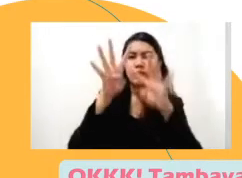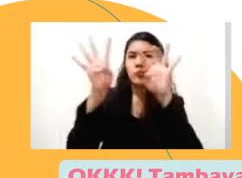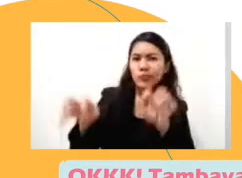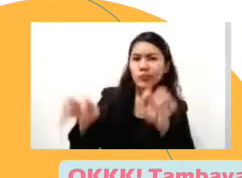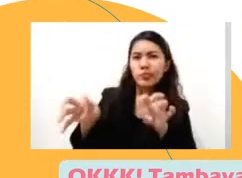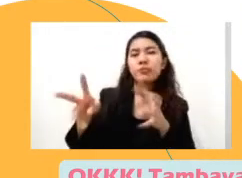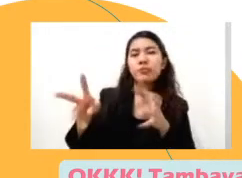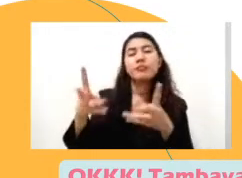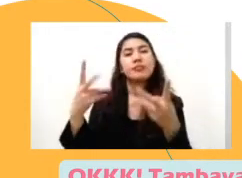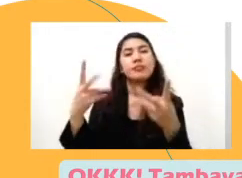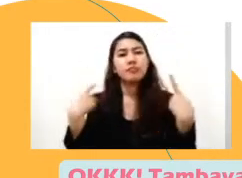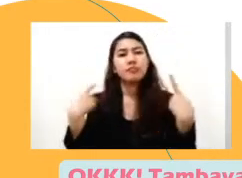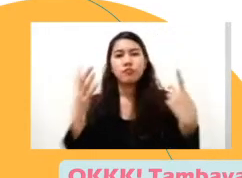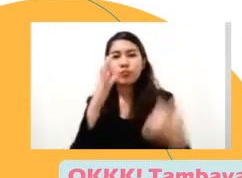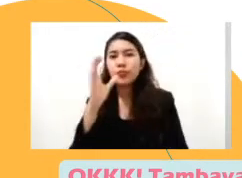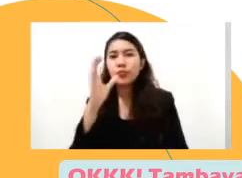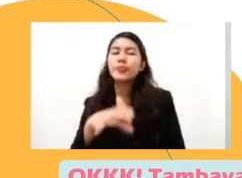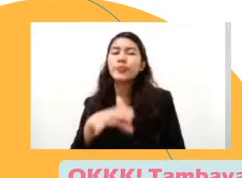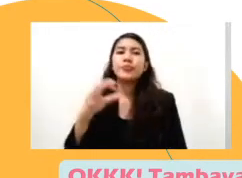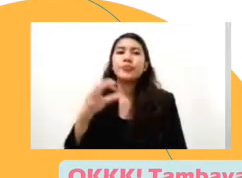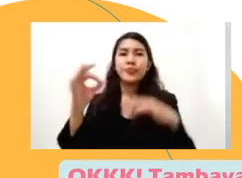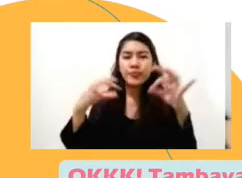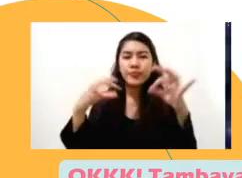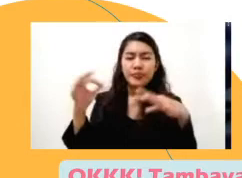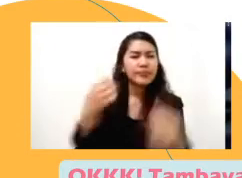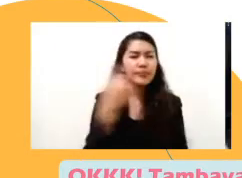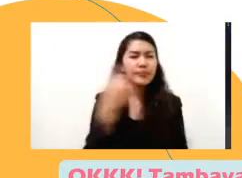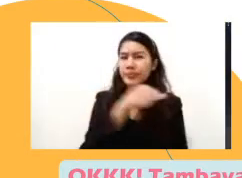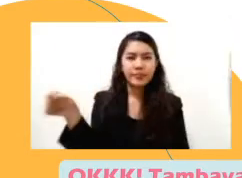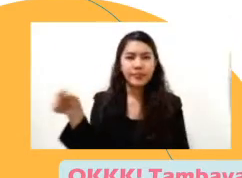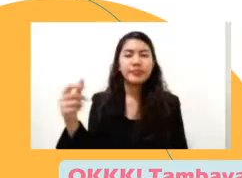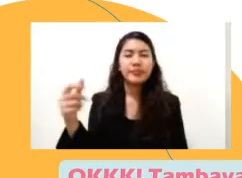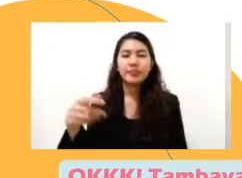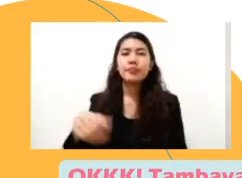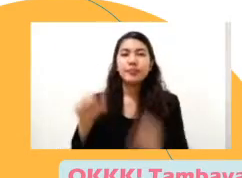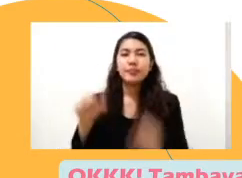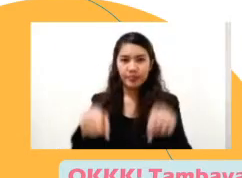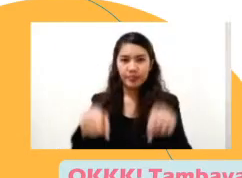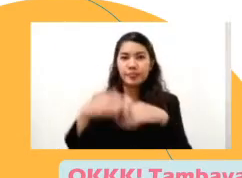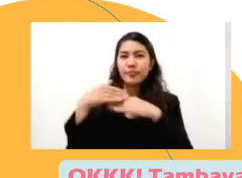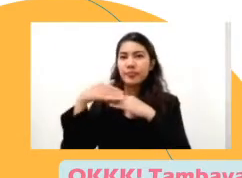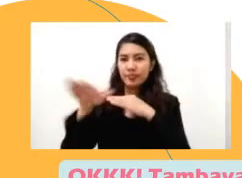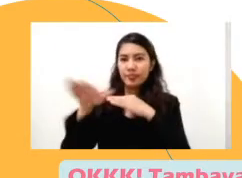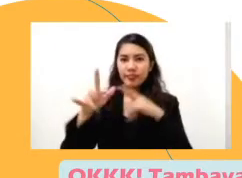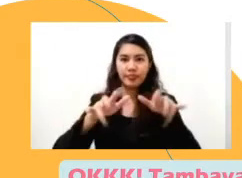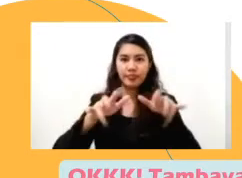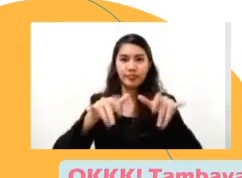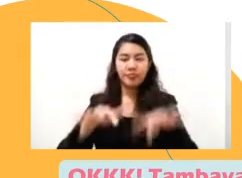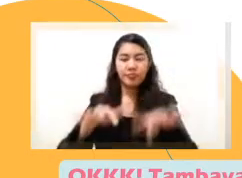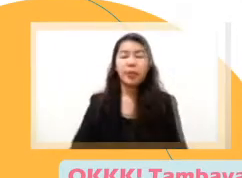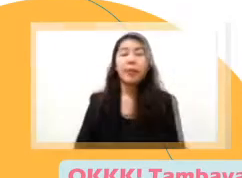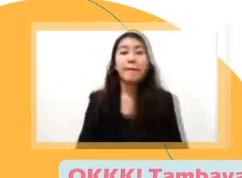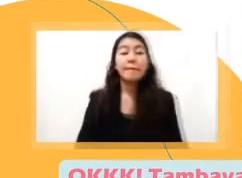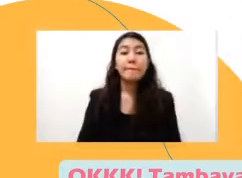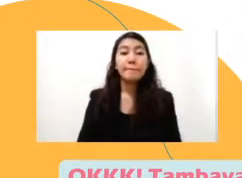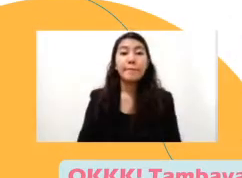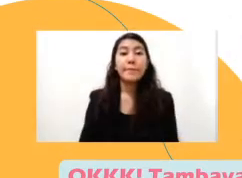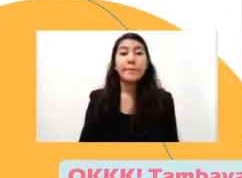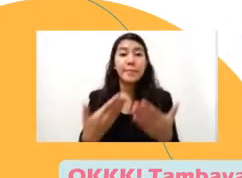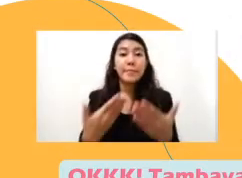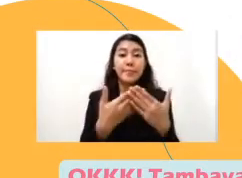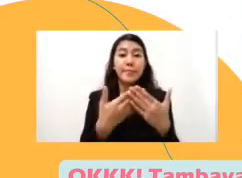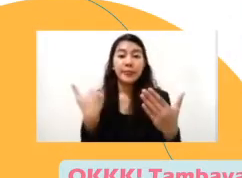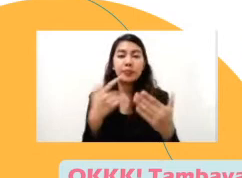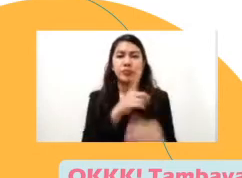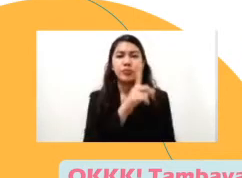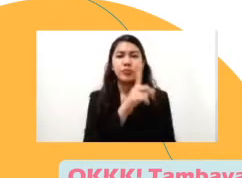mga kuya at ate na nakasama natin ngayon sa episode 9. Pero bago po sila magtanong, siguro po ako curious